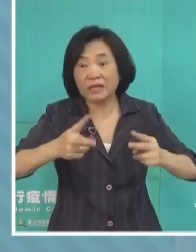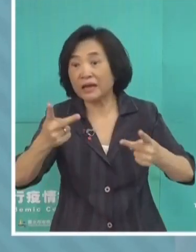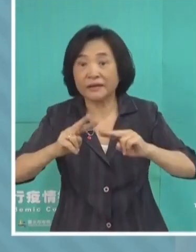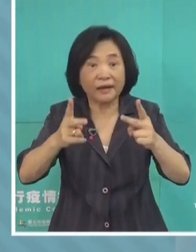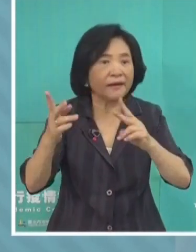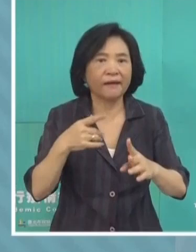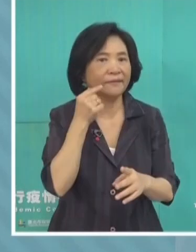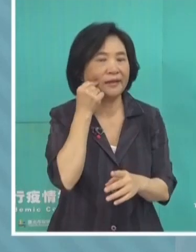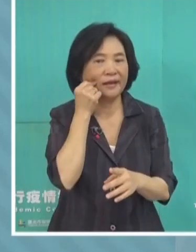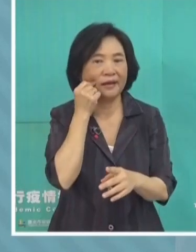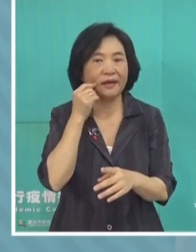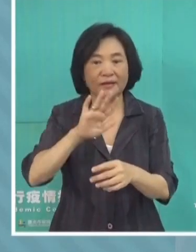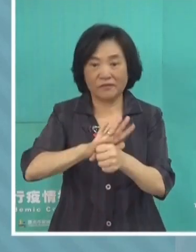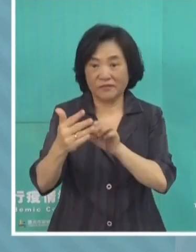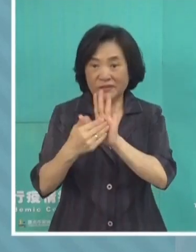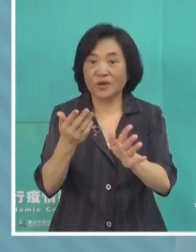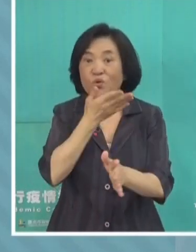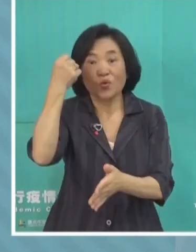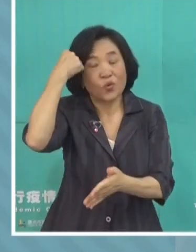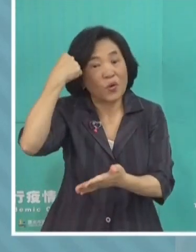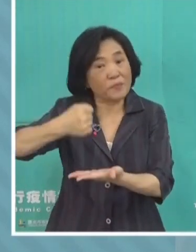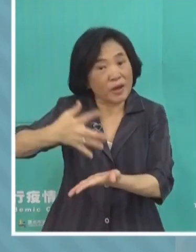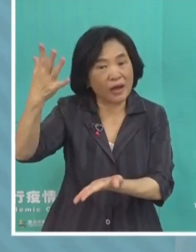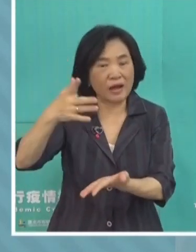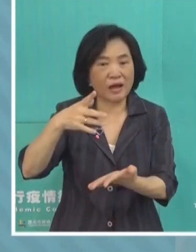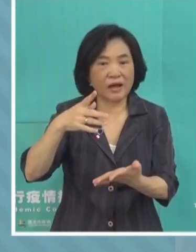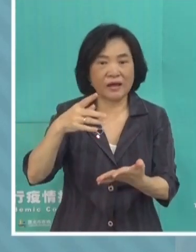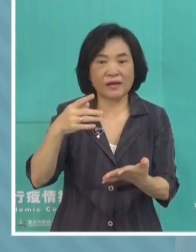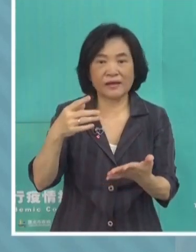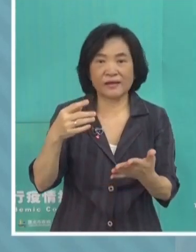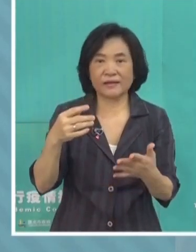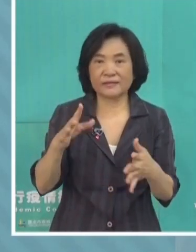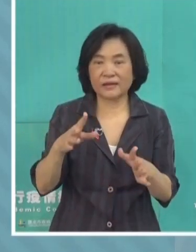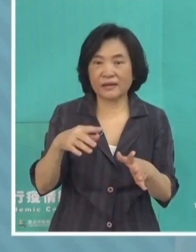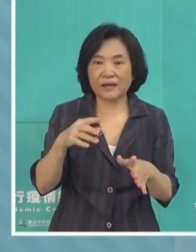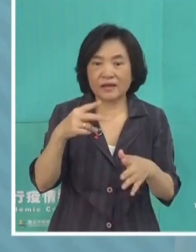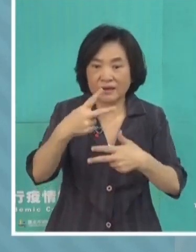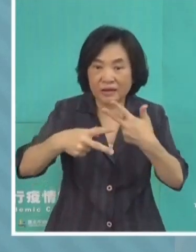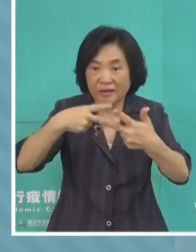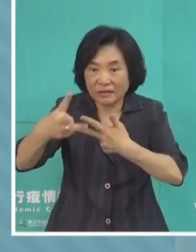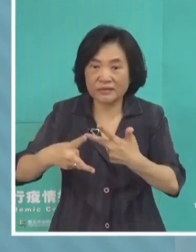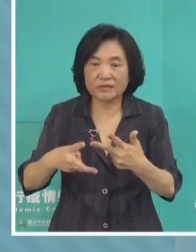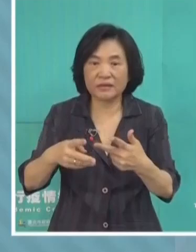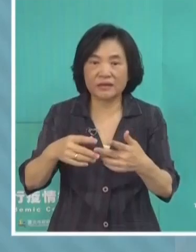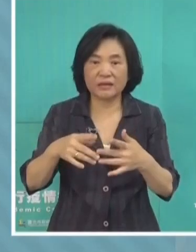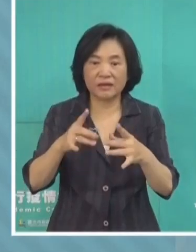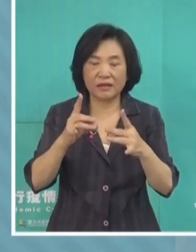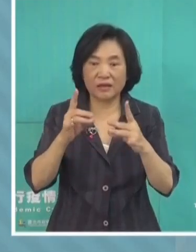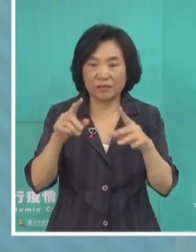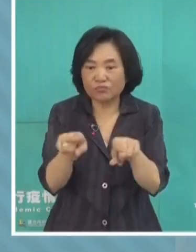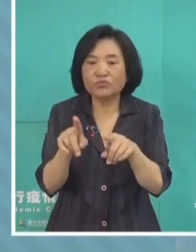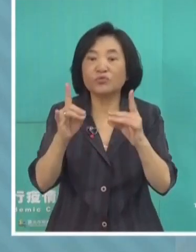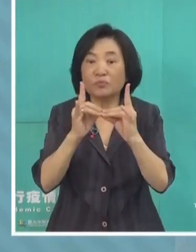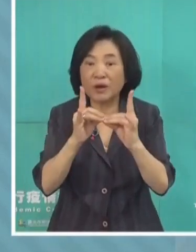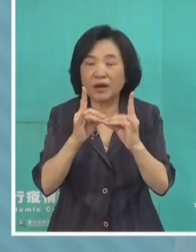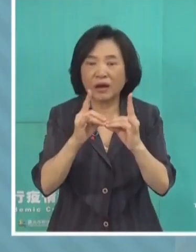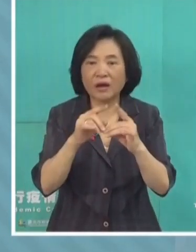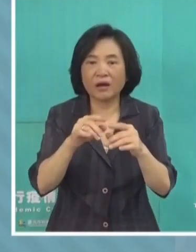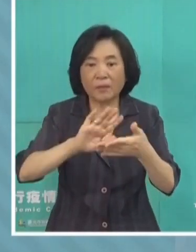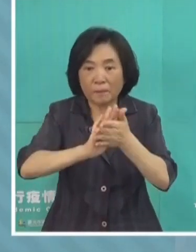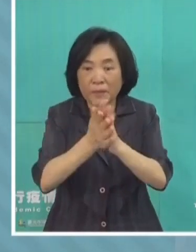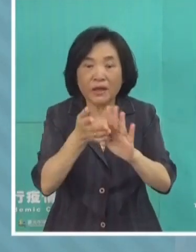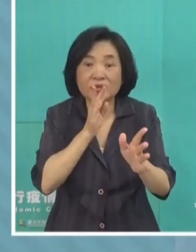还有防疫旅馆，你想想看哦，在我们在短短的两三个礼拜里面，从零床变哦到现在可以用